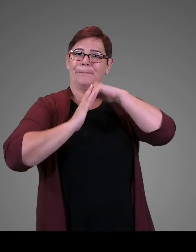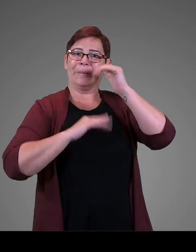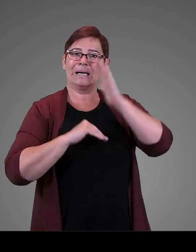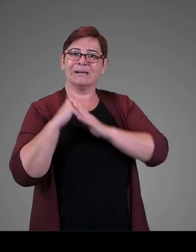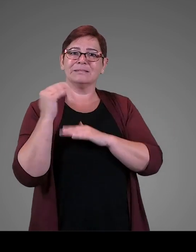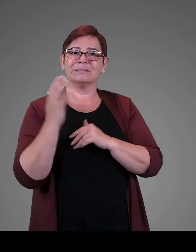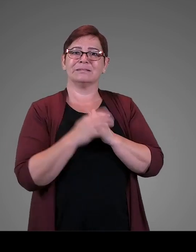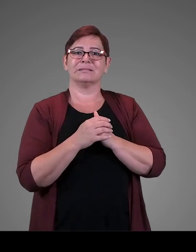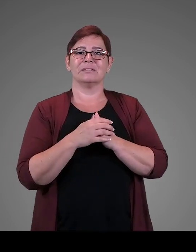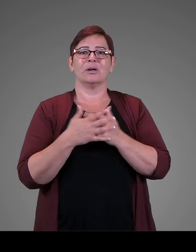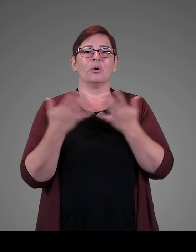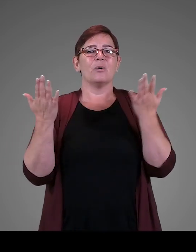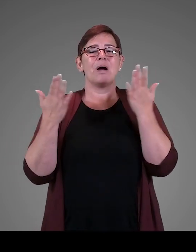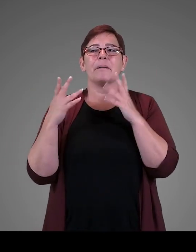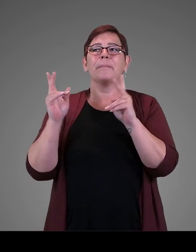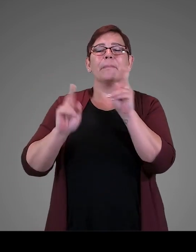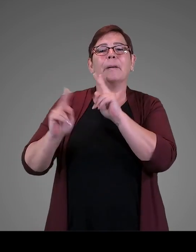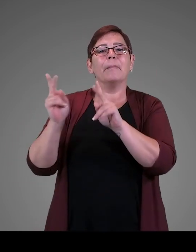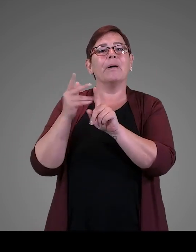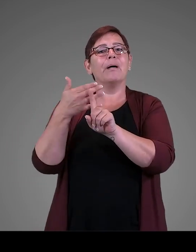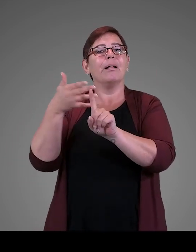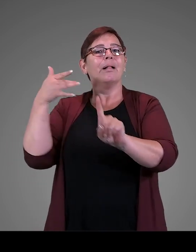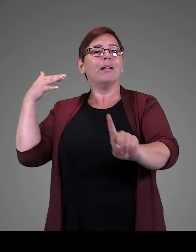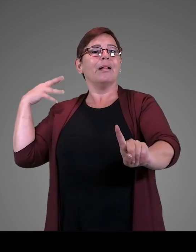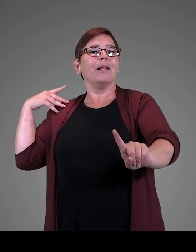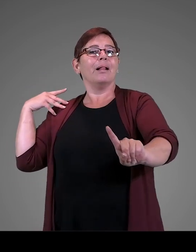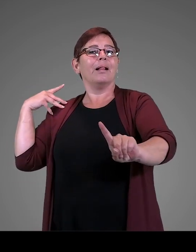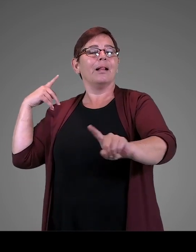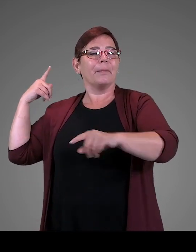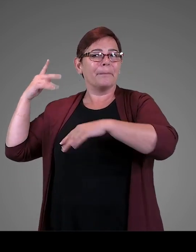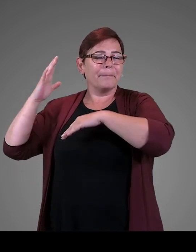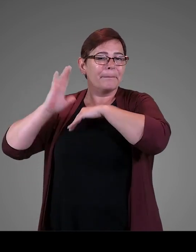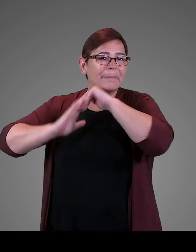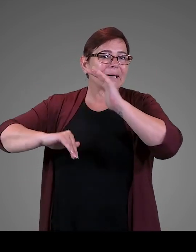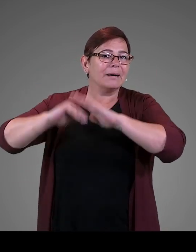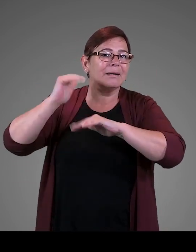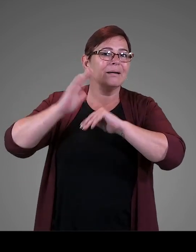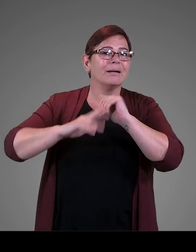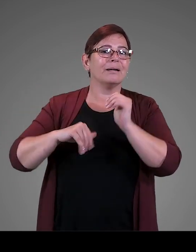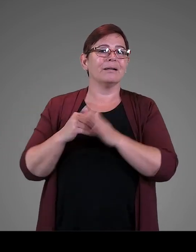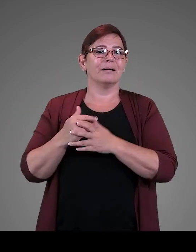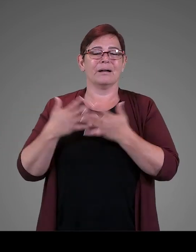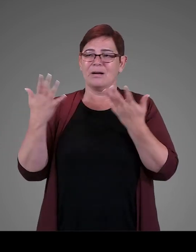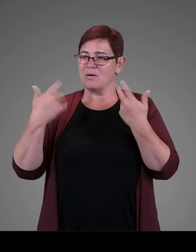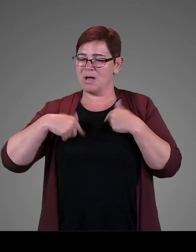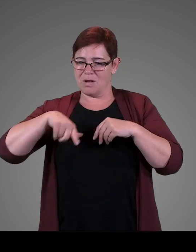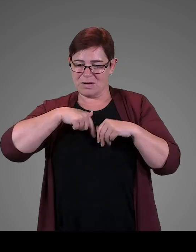et de ce que les gens ont construit avant nous et de ce qu'on va continuer à construire.